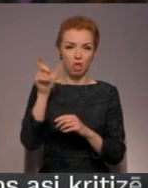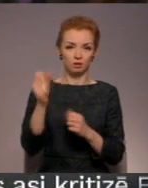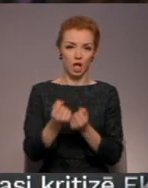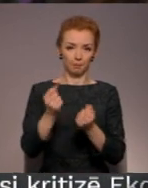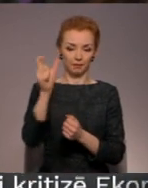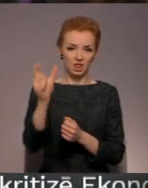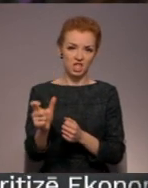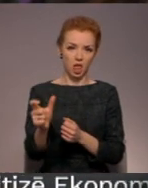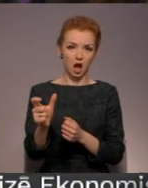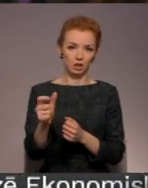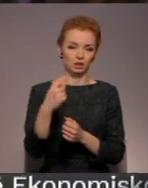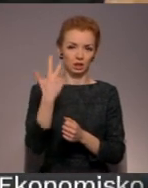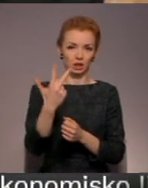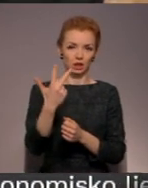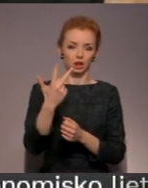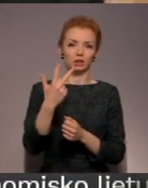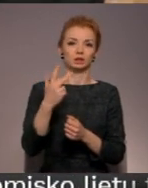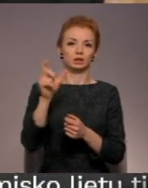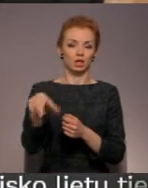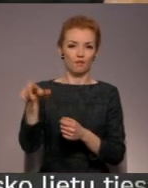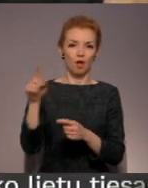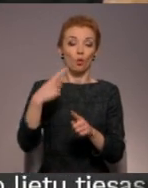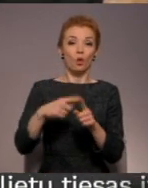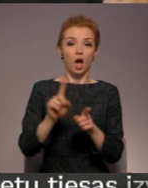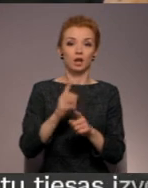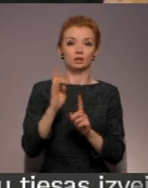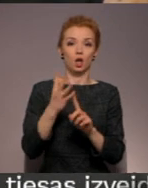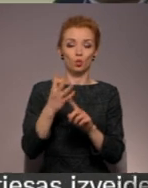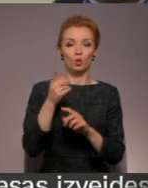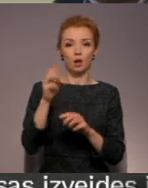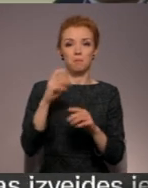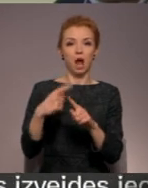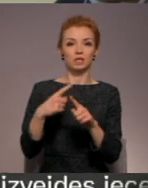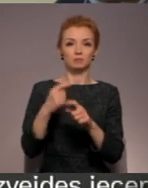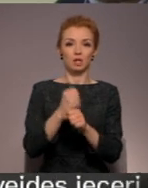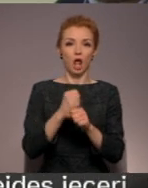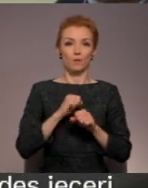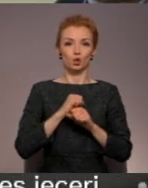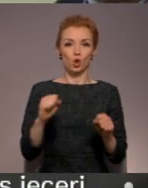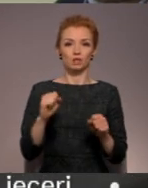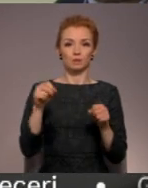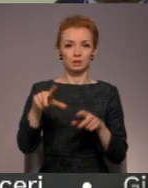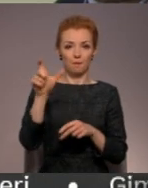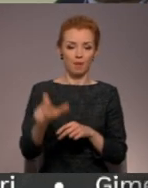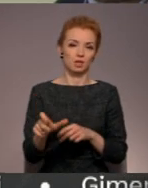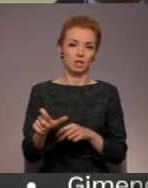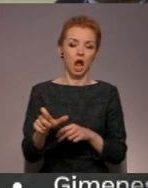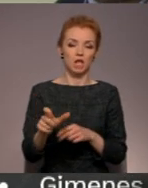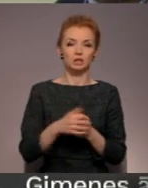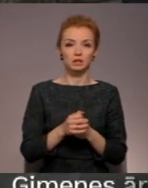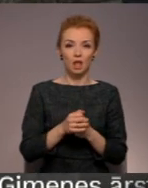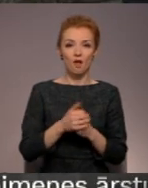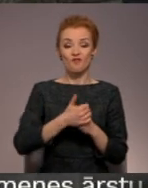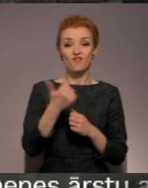Trēja, Aija Meļņikova, Jānis Balodis, kā arī bijusī Maksimas darba drošības speciāliste Inna Šuvājeva.